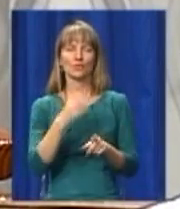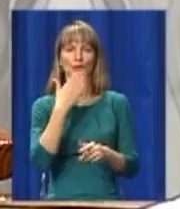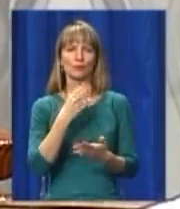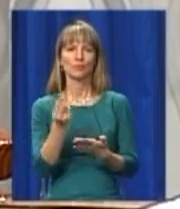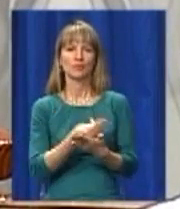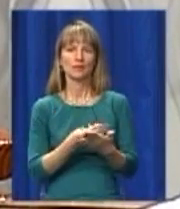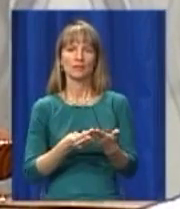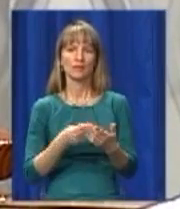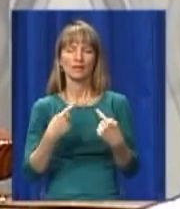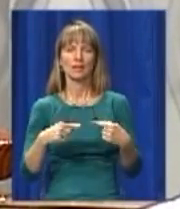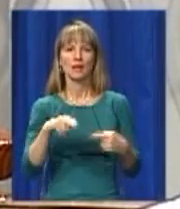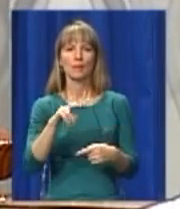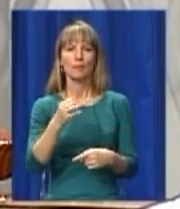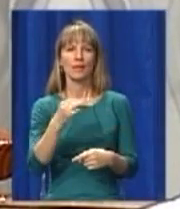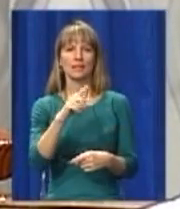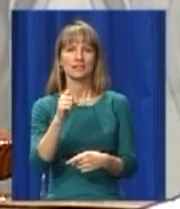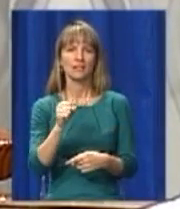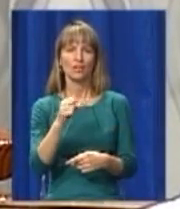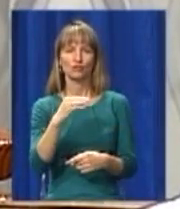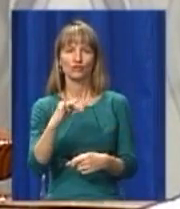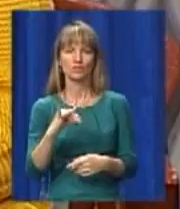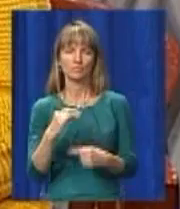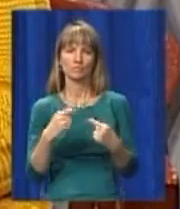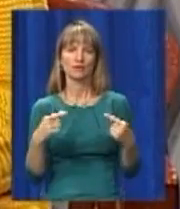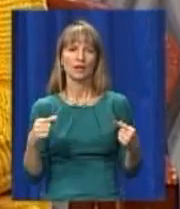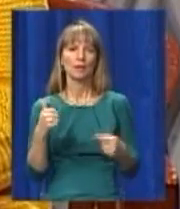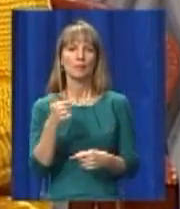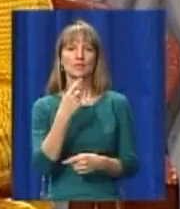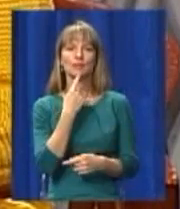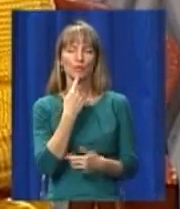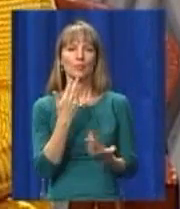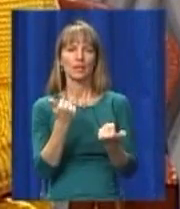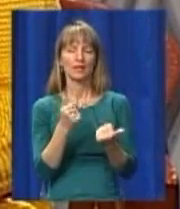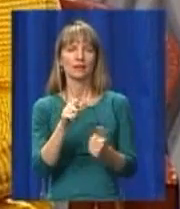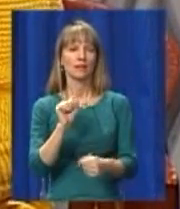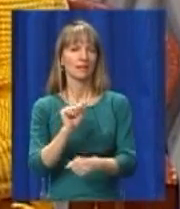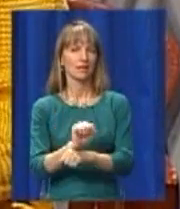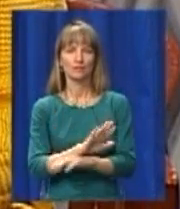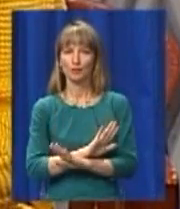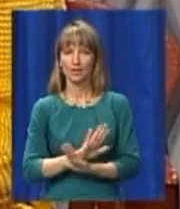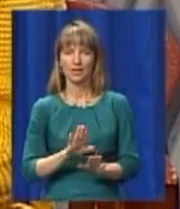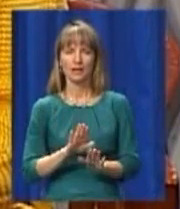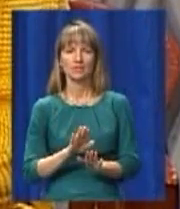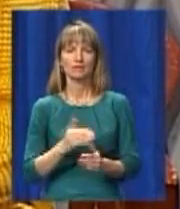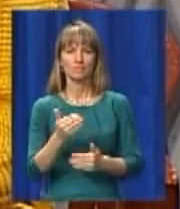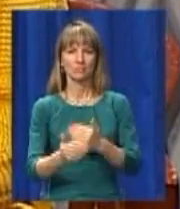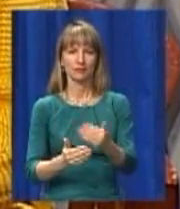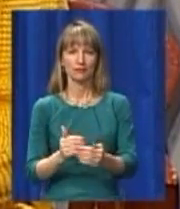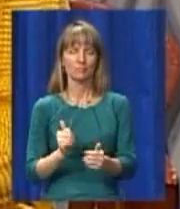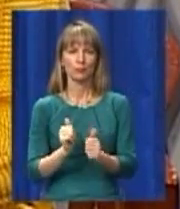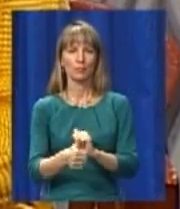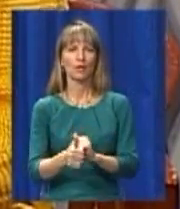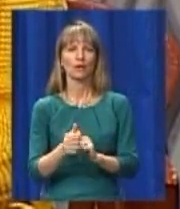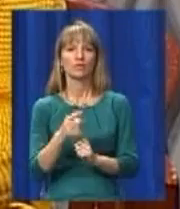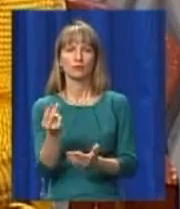леса, там, пейзажи. Ну, я пытаюсь. Ну, перші спроби так. Ти, головне, не зупиняйся, а крокуй. А чим ти, до речі,